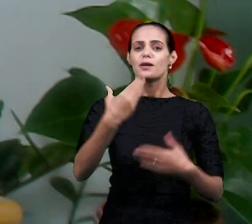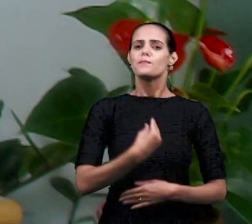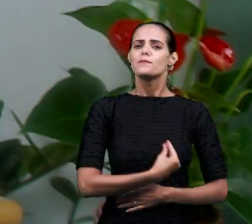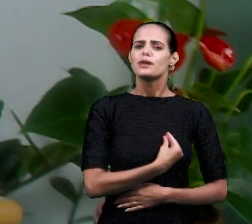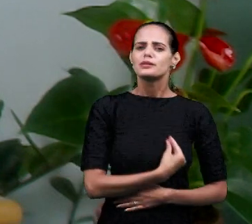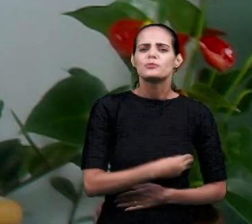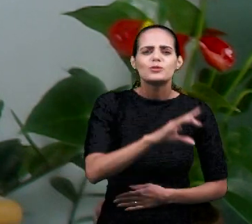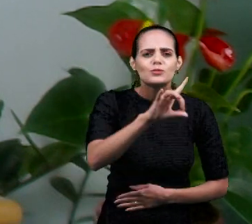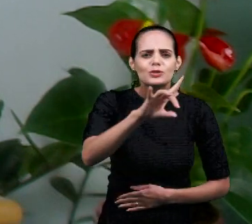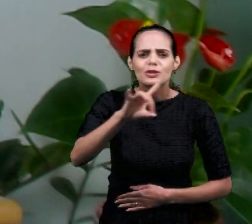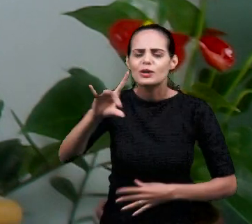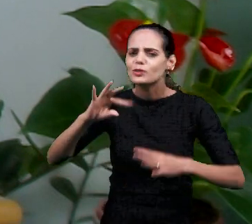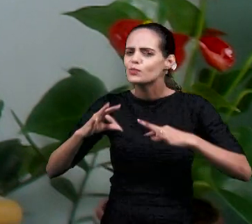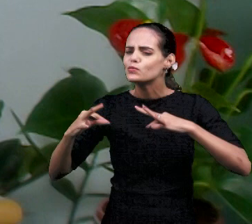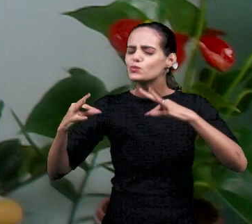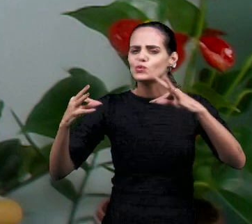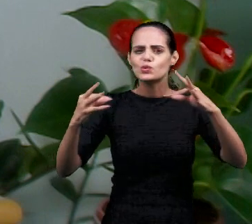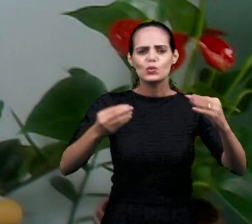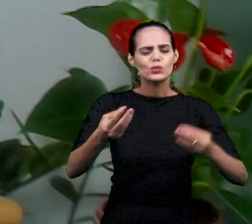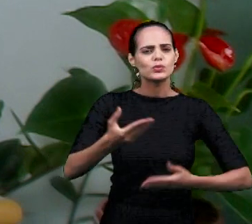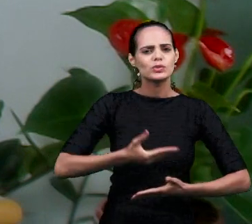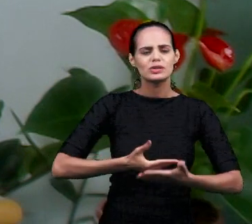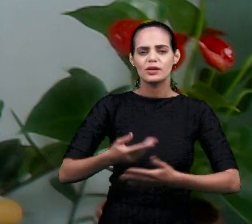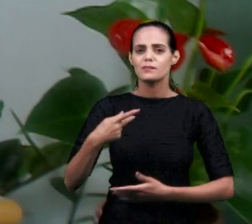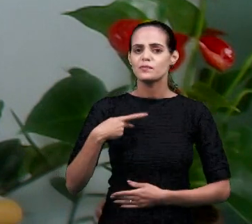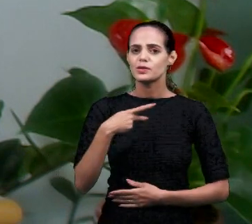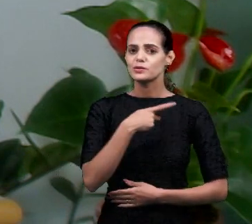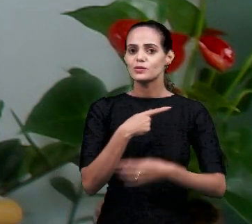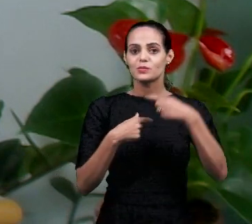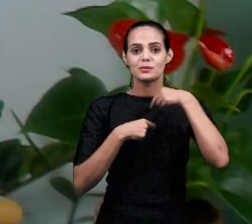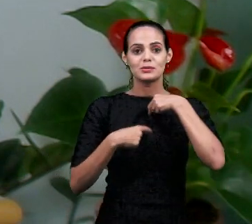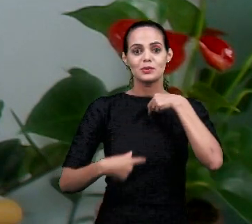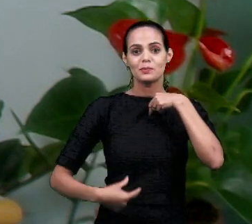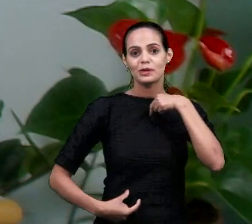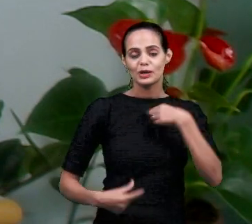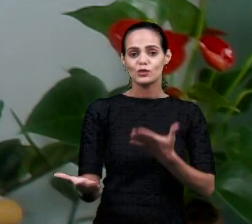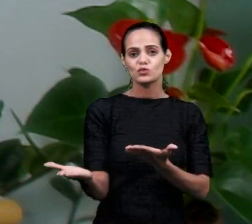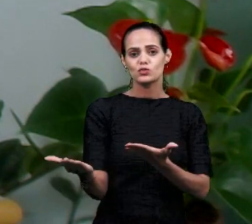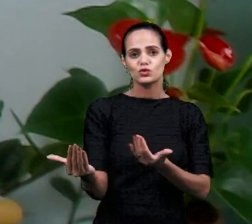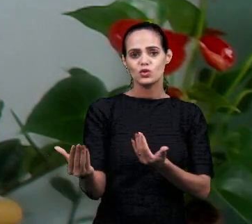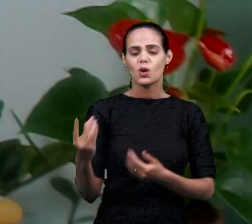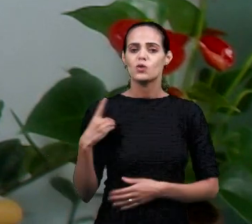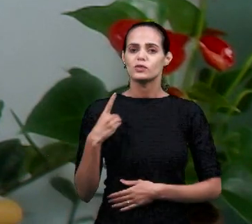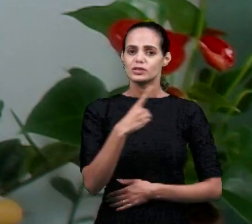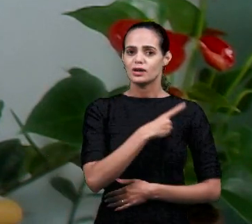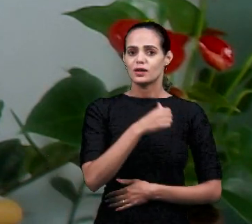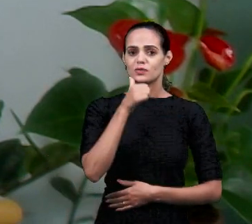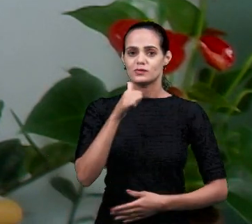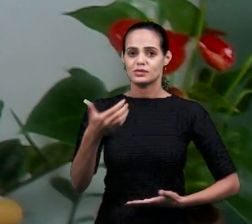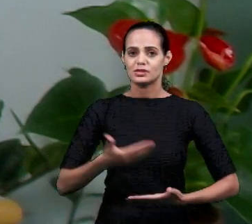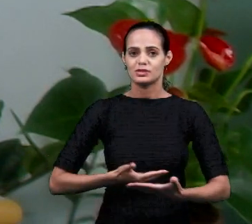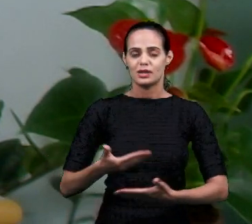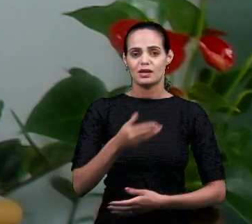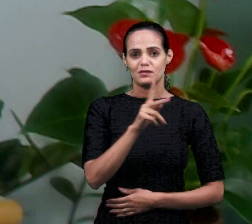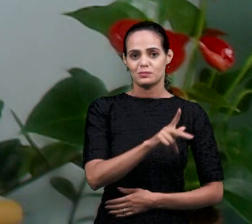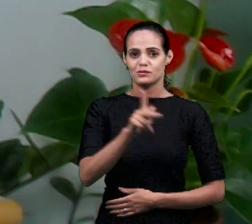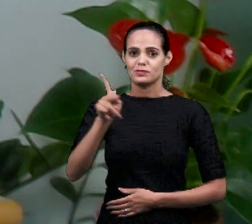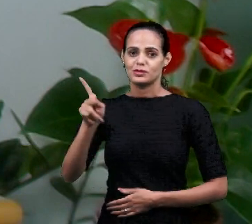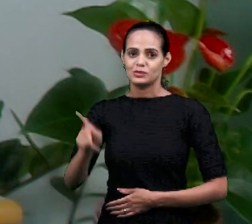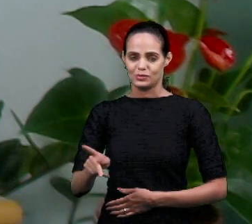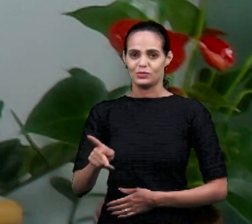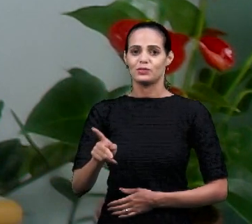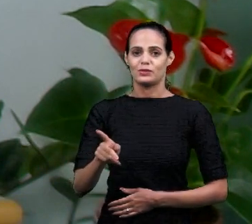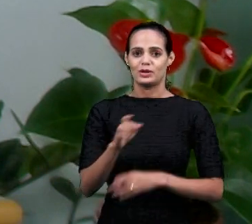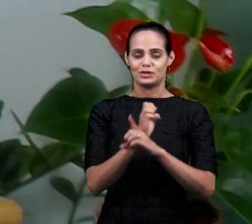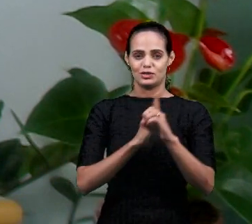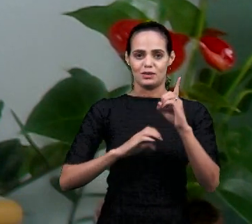de tous nos frères, pasteurs, ouvriers, les jeunes diacres, des sœurs, des professeurs de l'école biblique